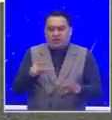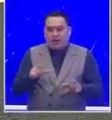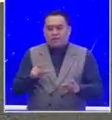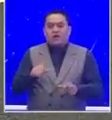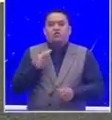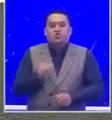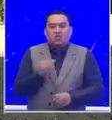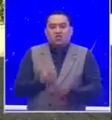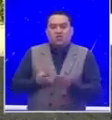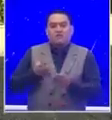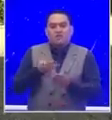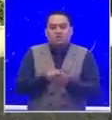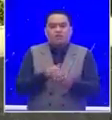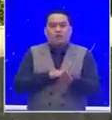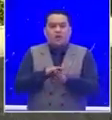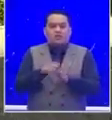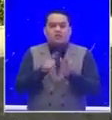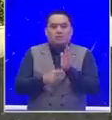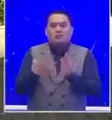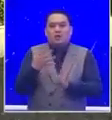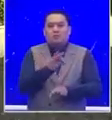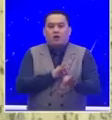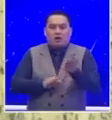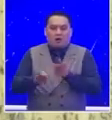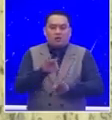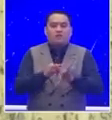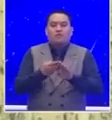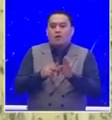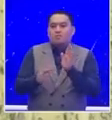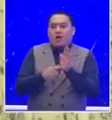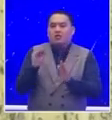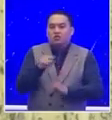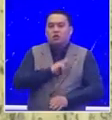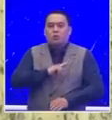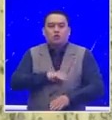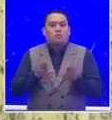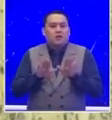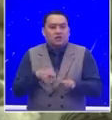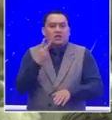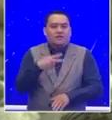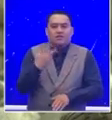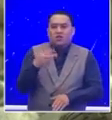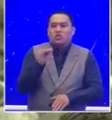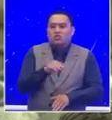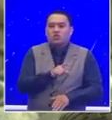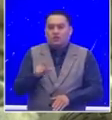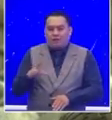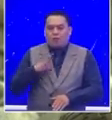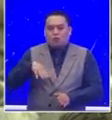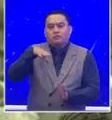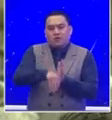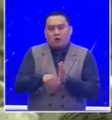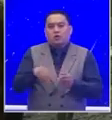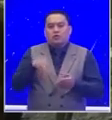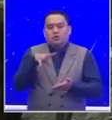счет частных инвестиций реализуется 75 проектов с созданием более 5000 рабочих мест. 23 тысячи граждан будут задействованы